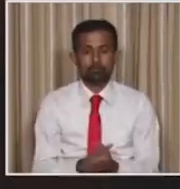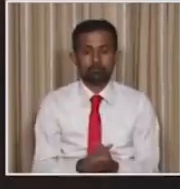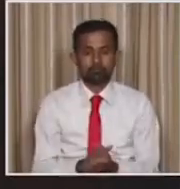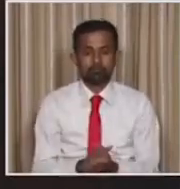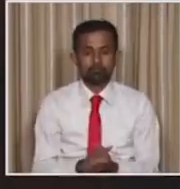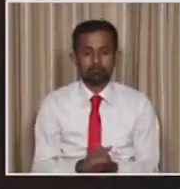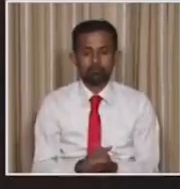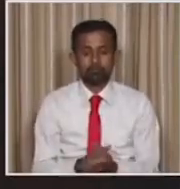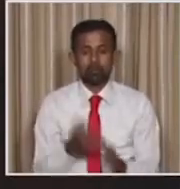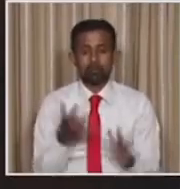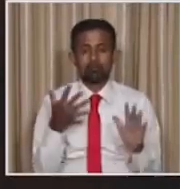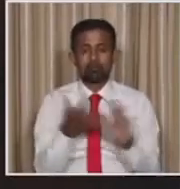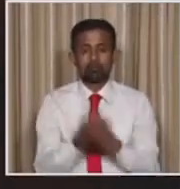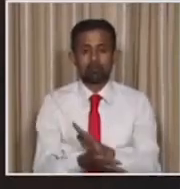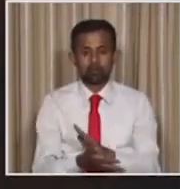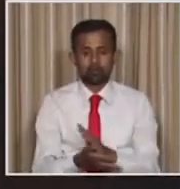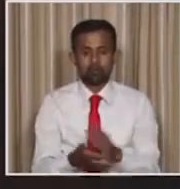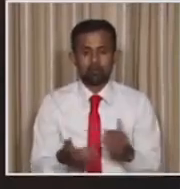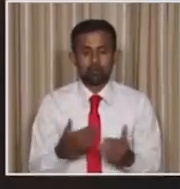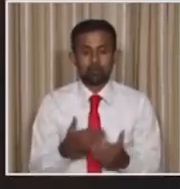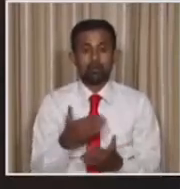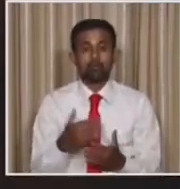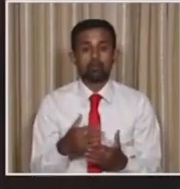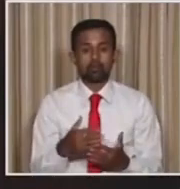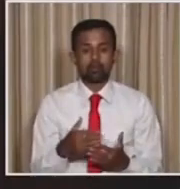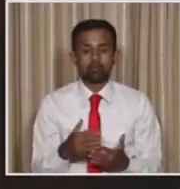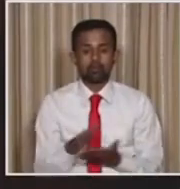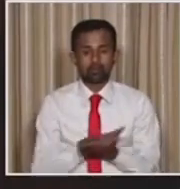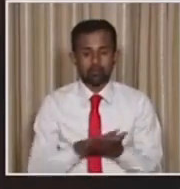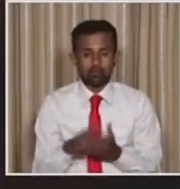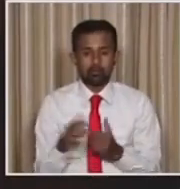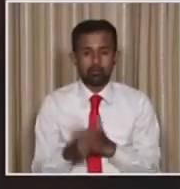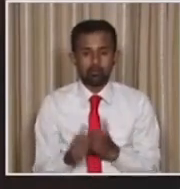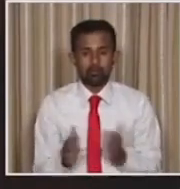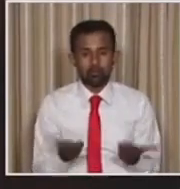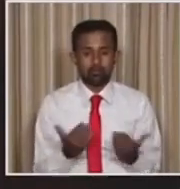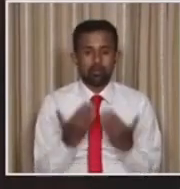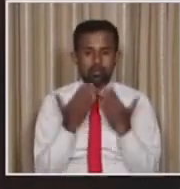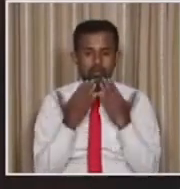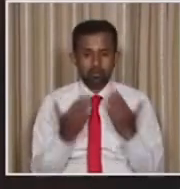වරද අපි නොවලහා නිවැරදි කරගත යුතුයි. බොහොමත්ම ස්තුතියි.